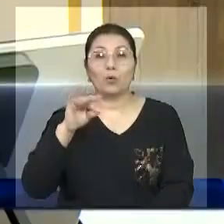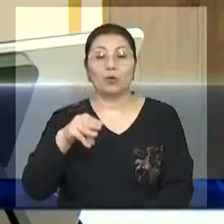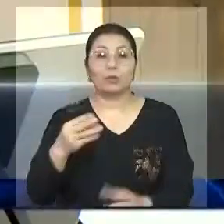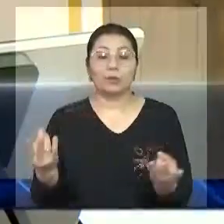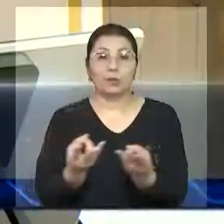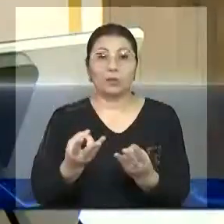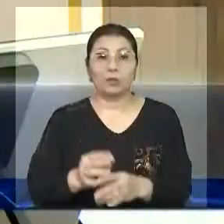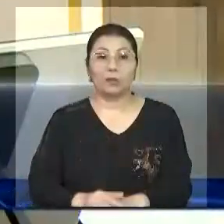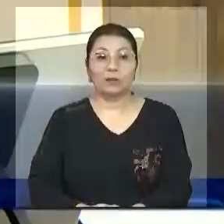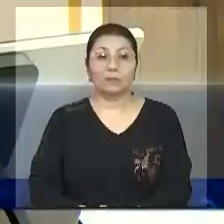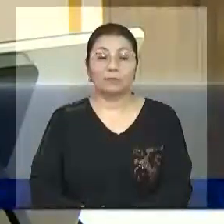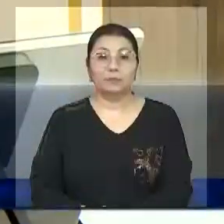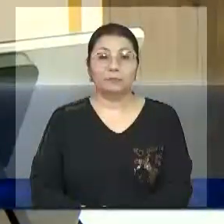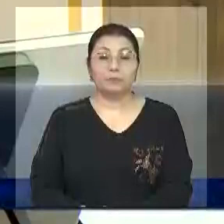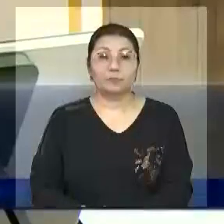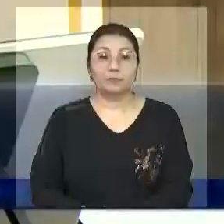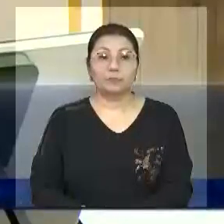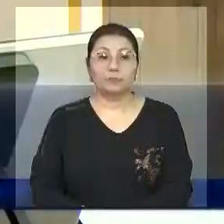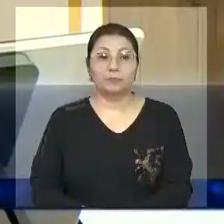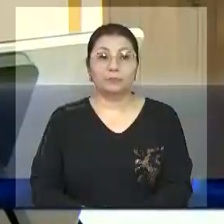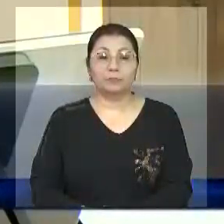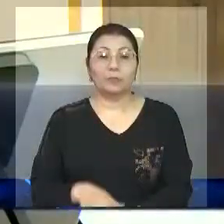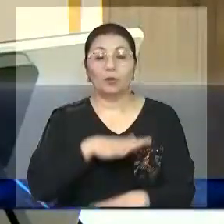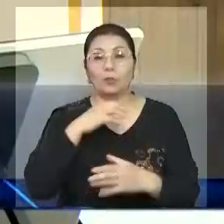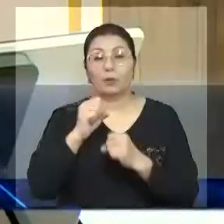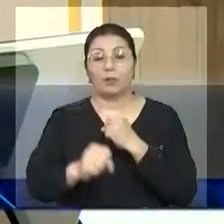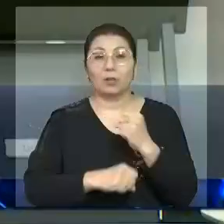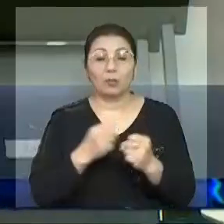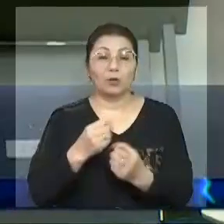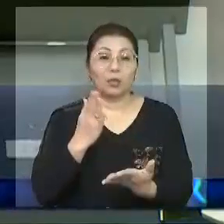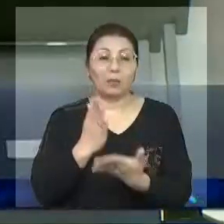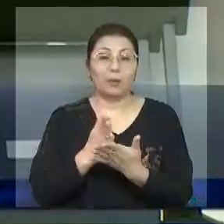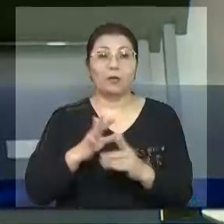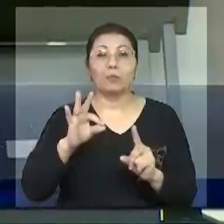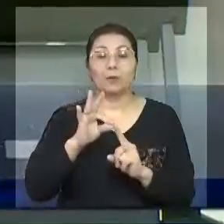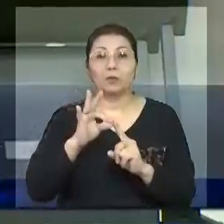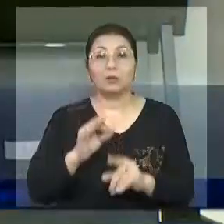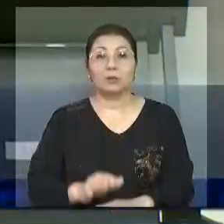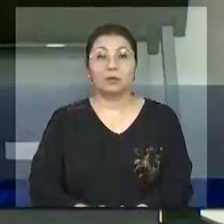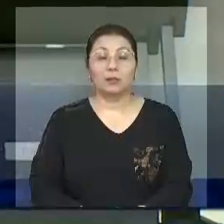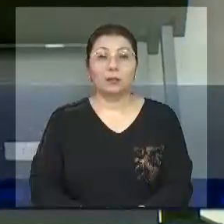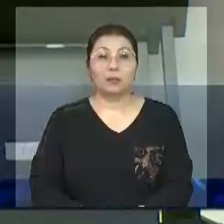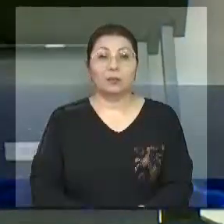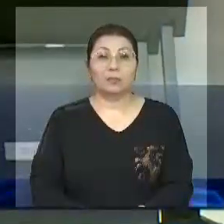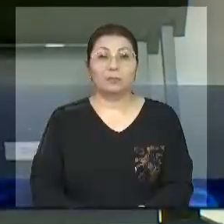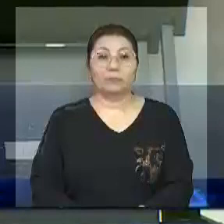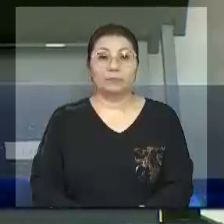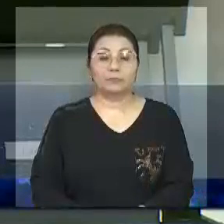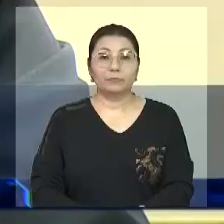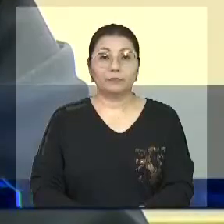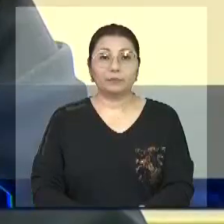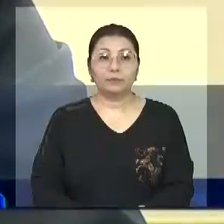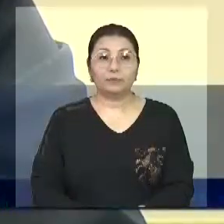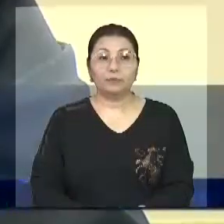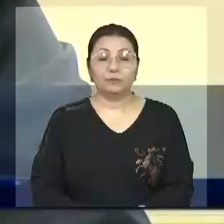тез арада біраз енді тауарларды біз көздедік қой, соған байланысты нарыққа түсетінде